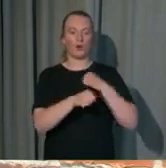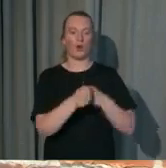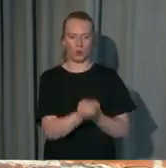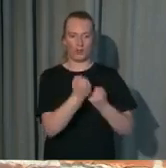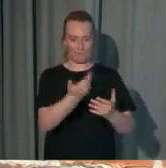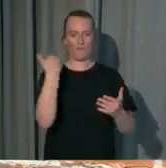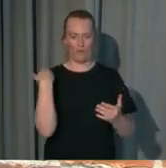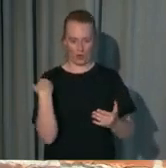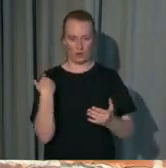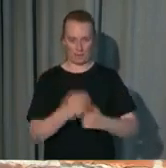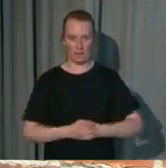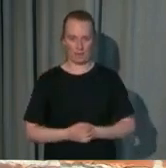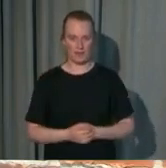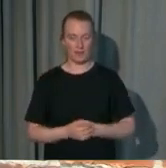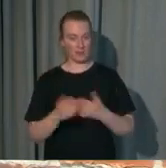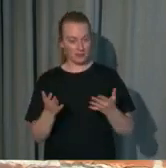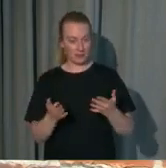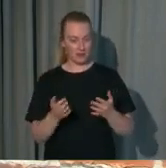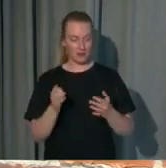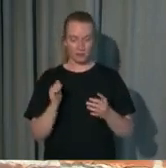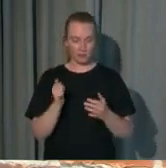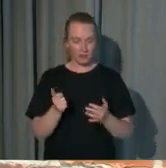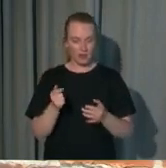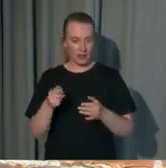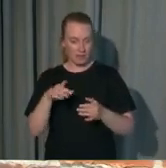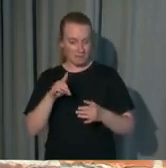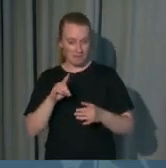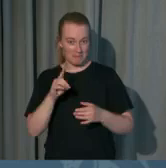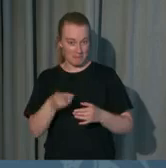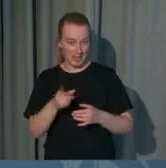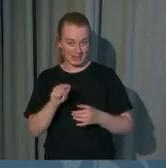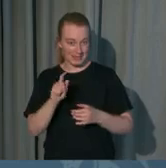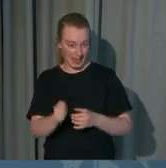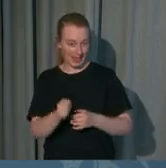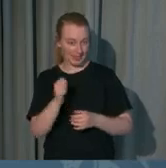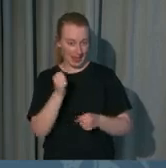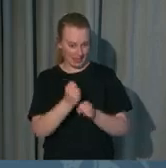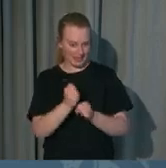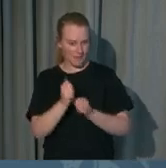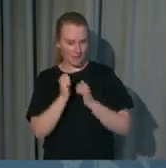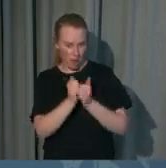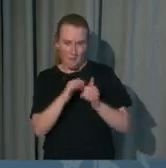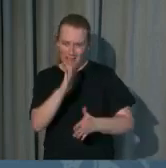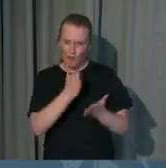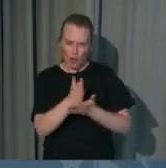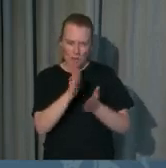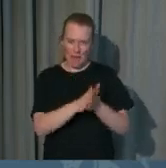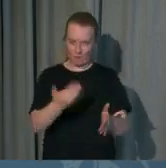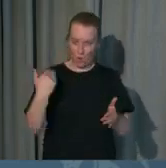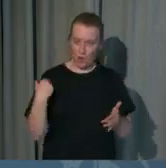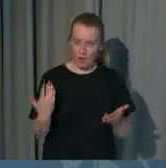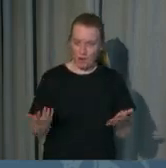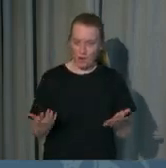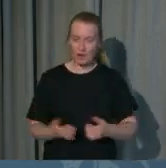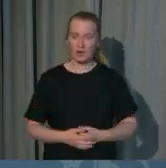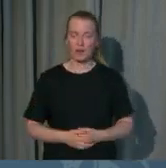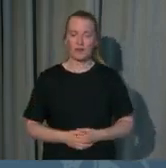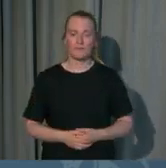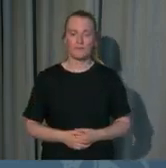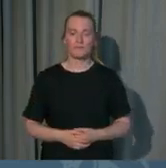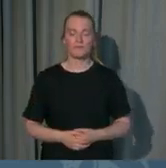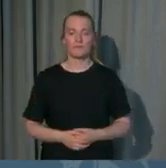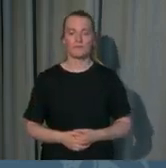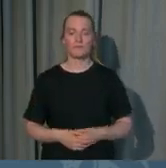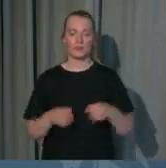holde han under nærmere observasjon, altså på et tidligere tidspunkt? Dette en hendelse som